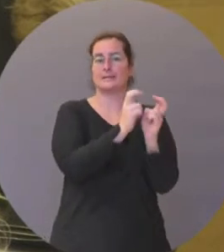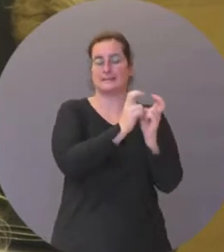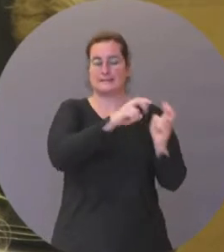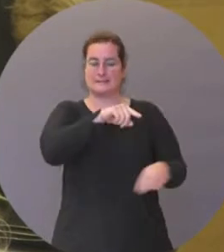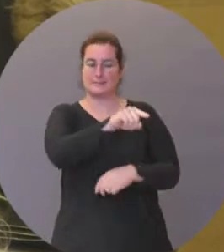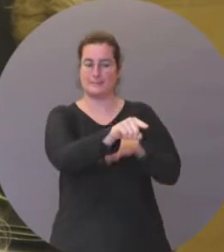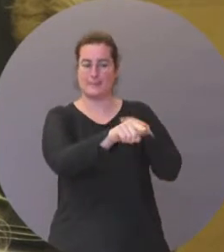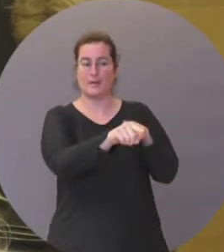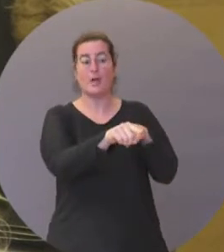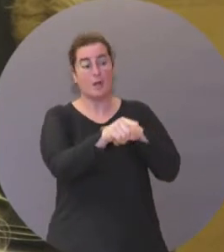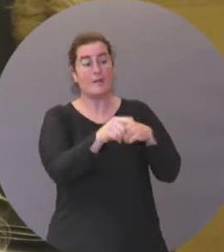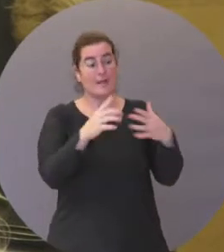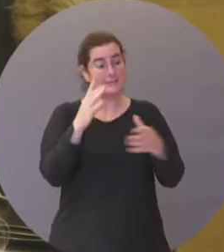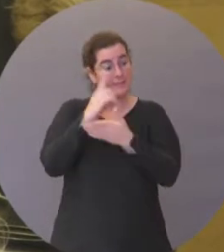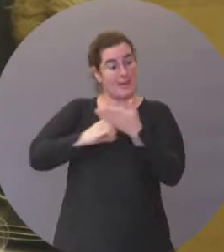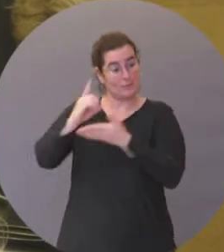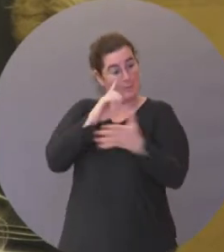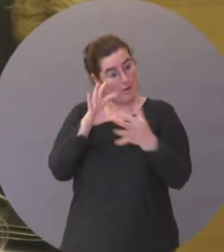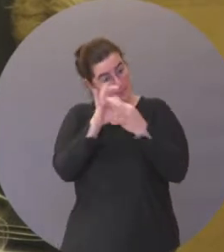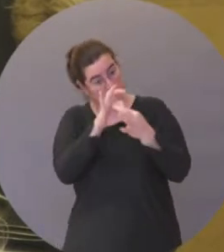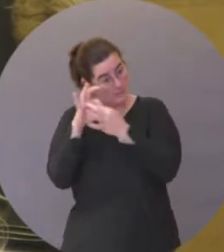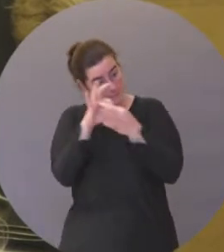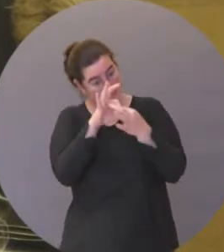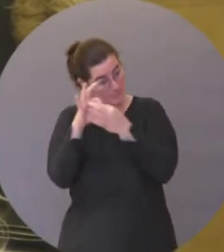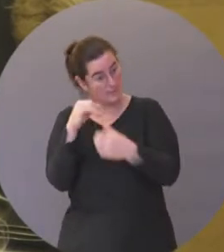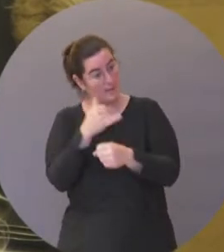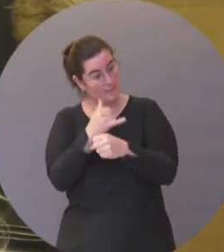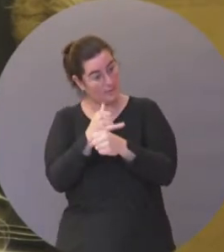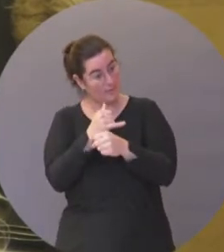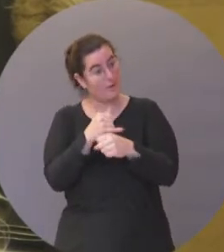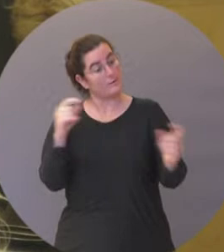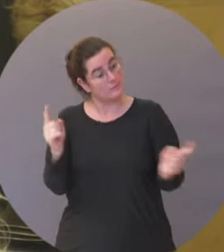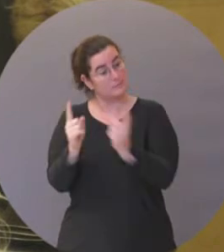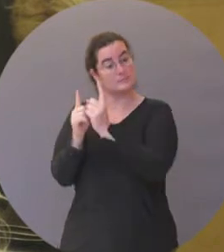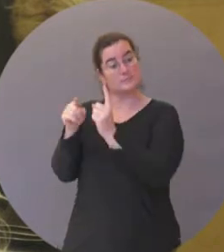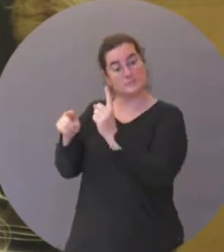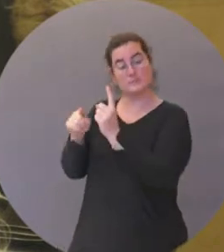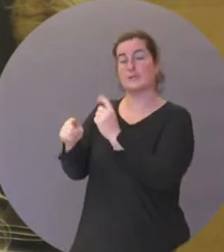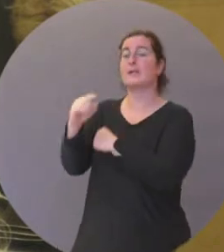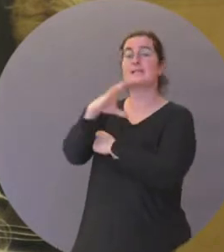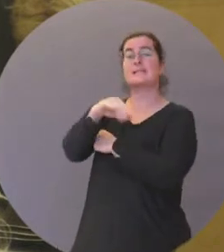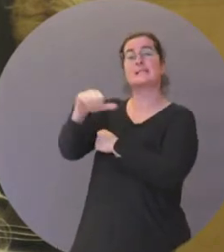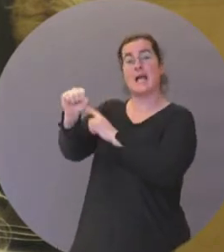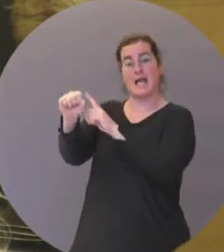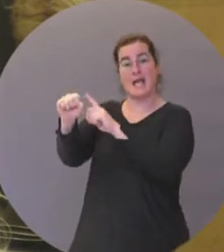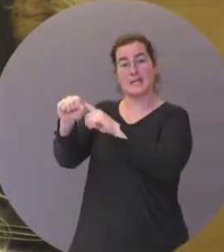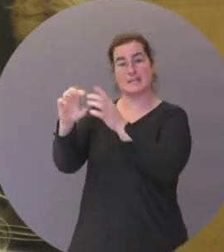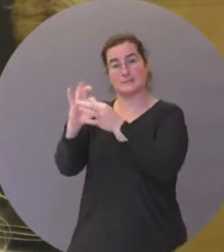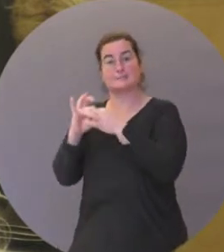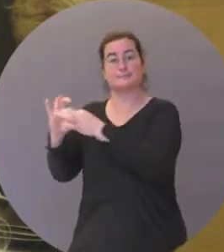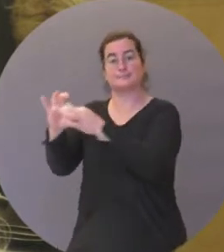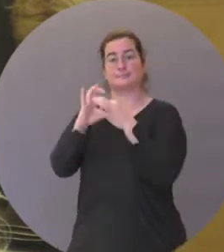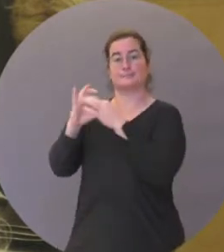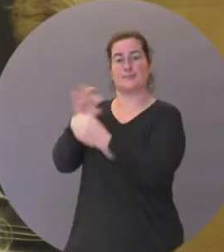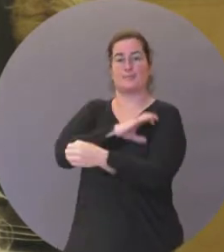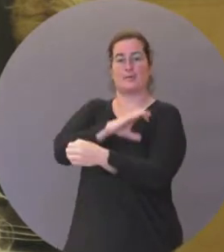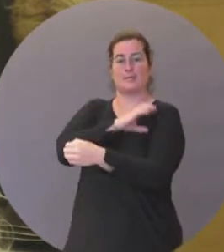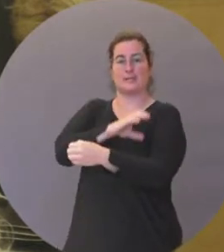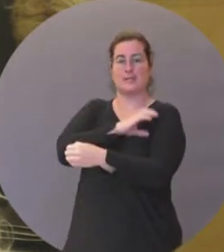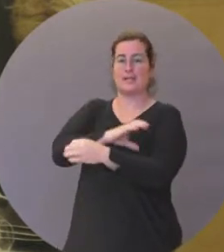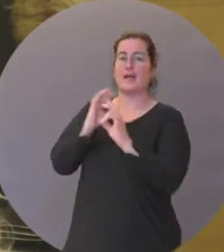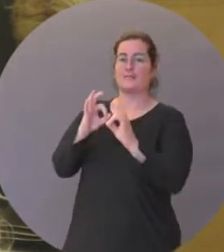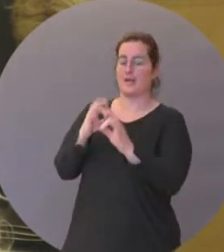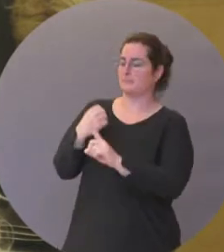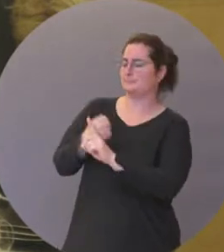département pour accompagner les CCAS sur la lutte contre la précarité énergétique des bénéficiaires monsieur le Président